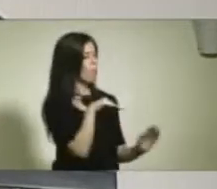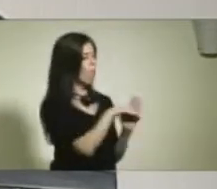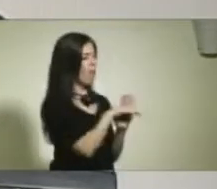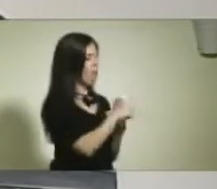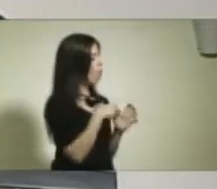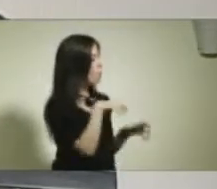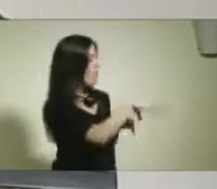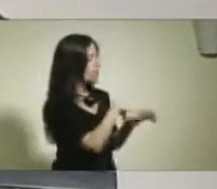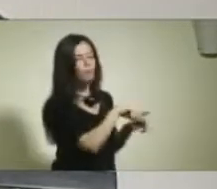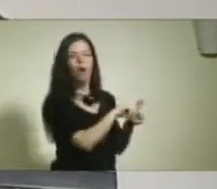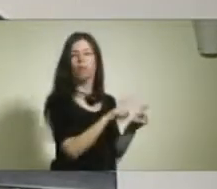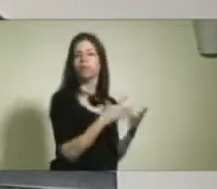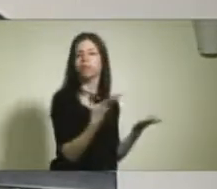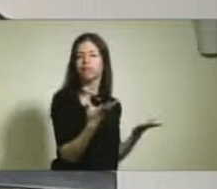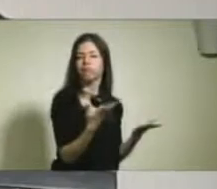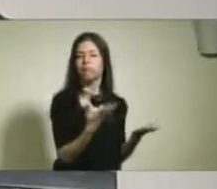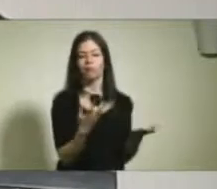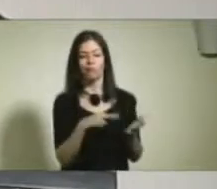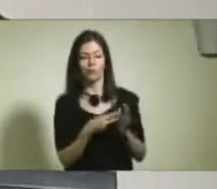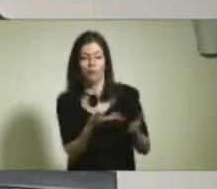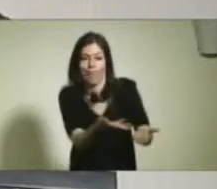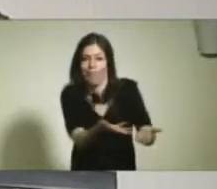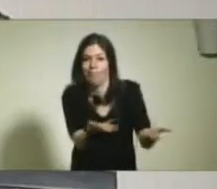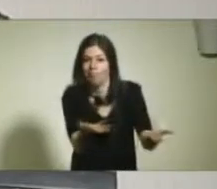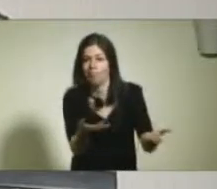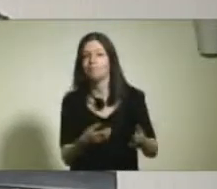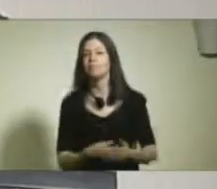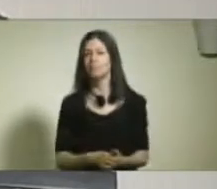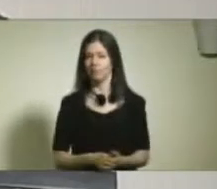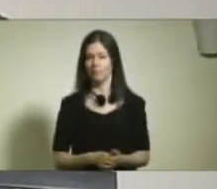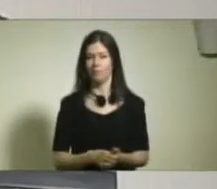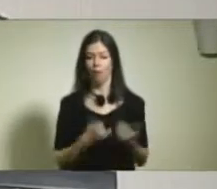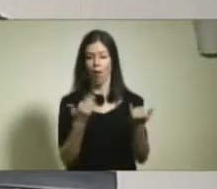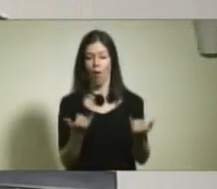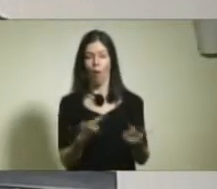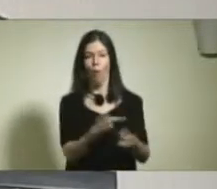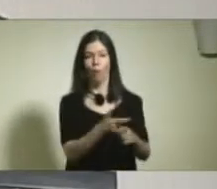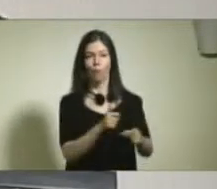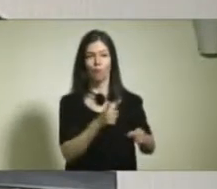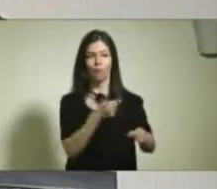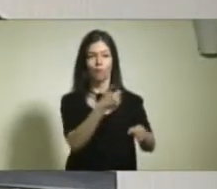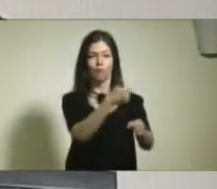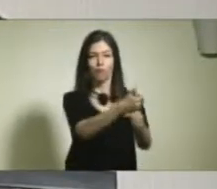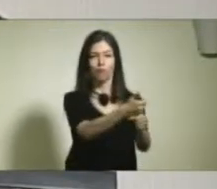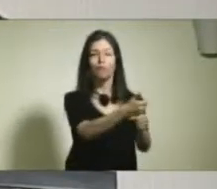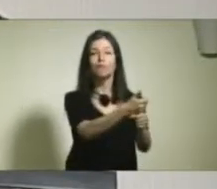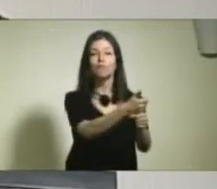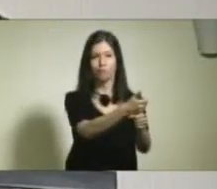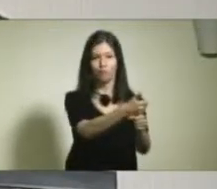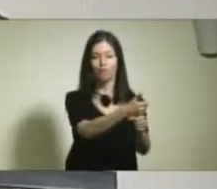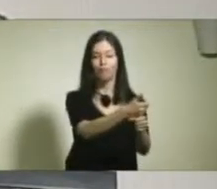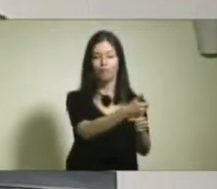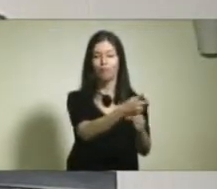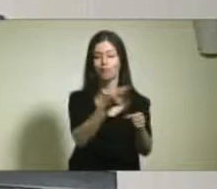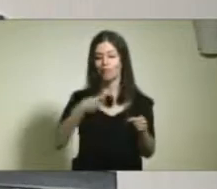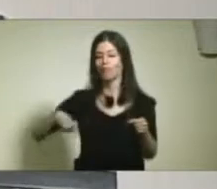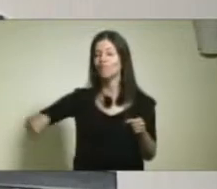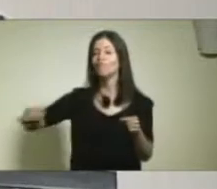placements ou pour faire du crédit. Et donc là, on va s'adresser à cette